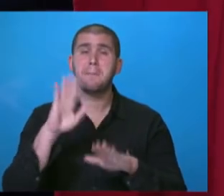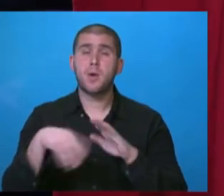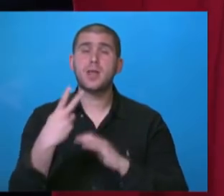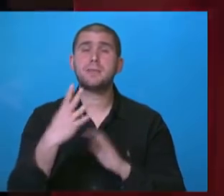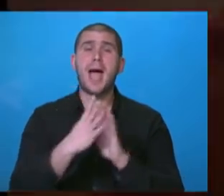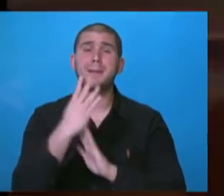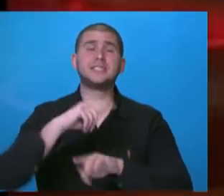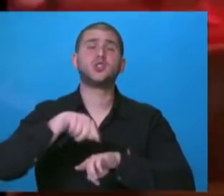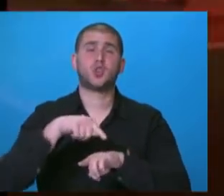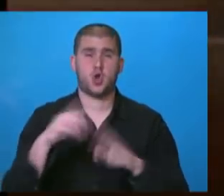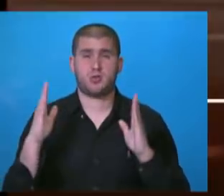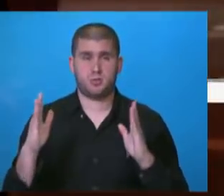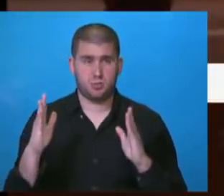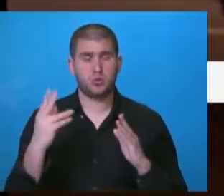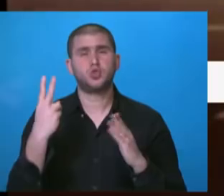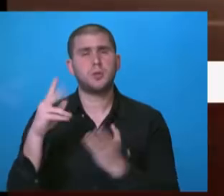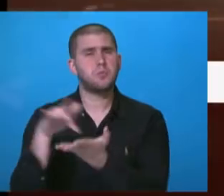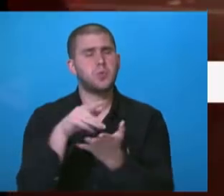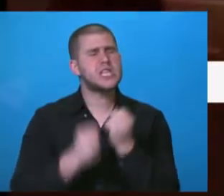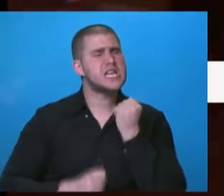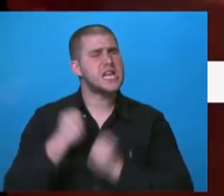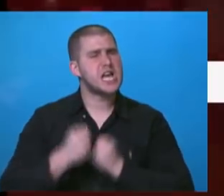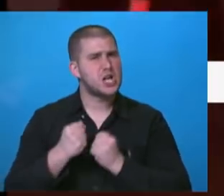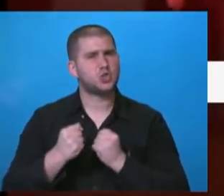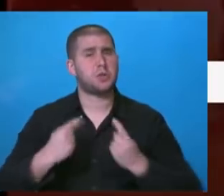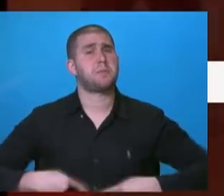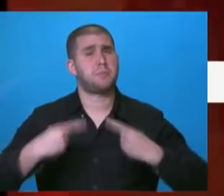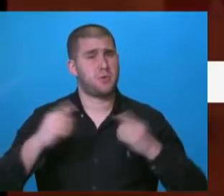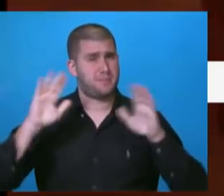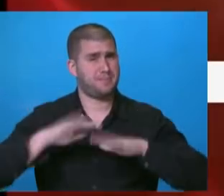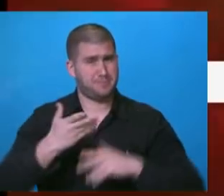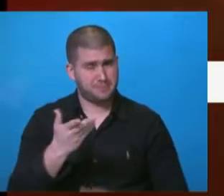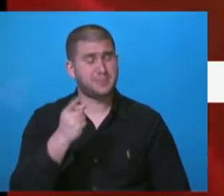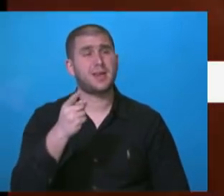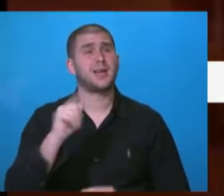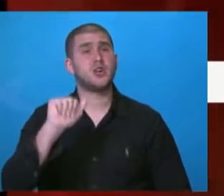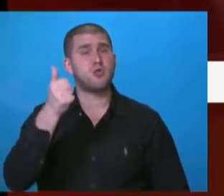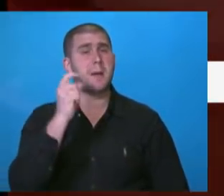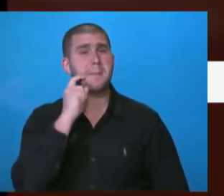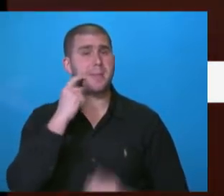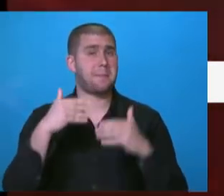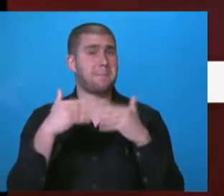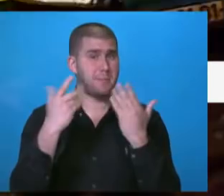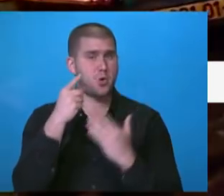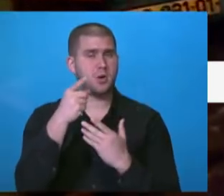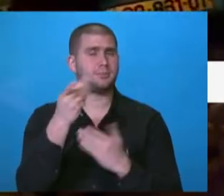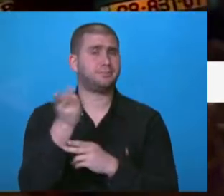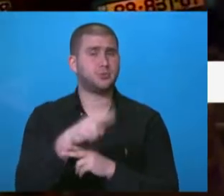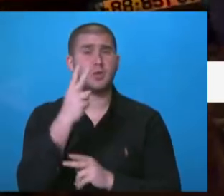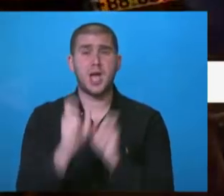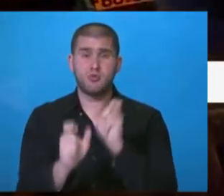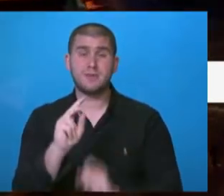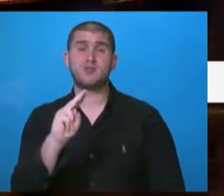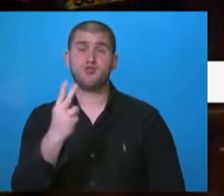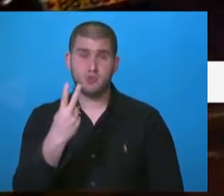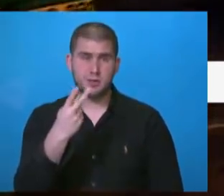שעות. שתי זירות קשות ומדממות ביממה הזאת. הראשונה הייתה ברמת גן הבוקר, שם נהרגו שני בני אדם, ובשנייה,